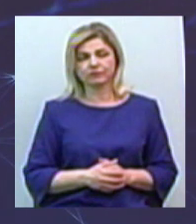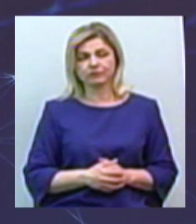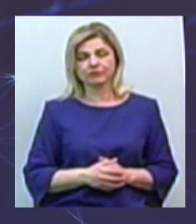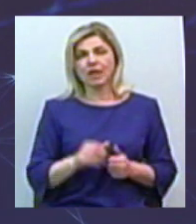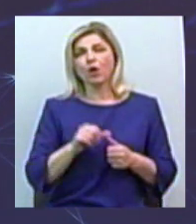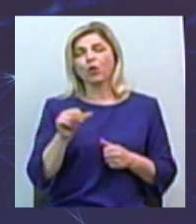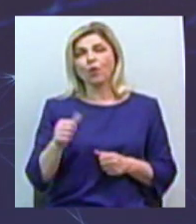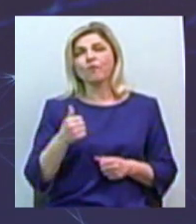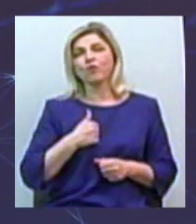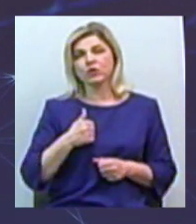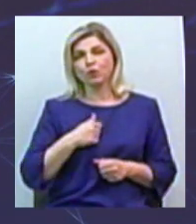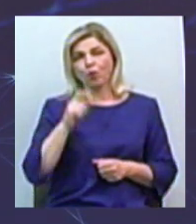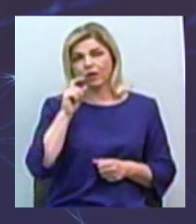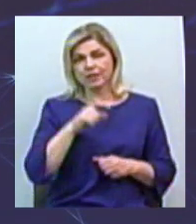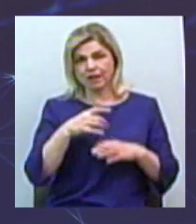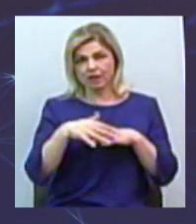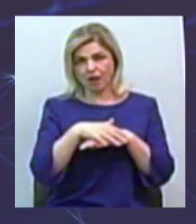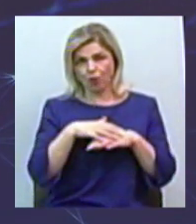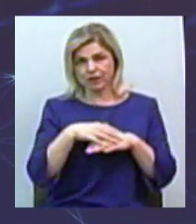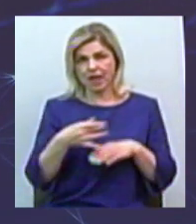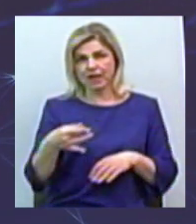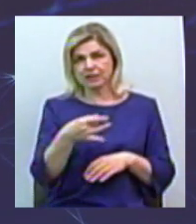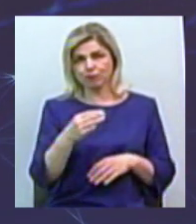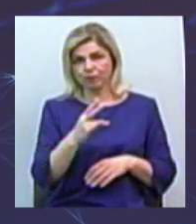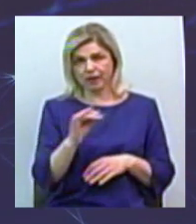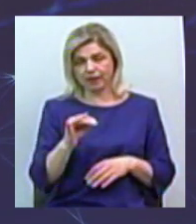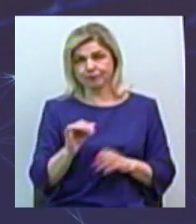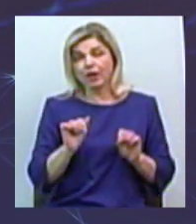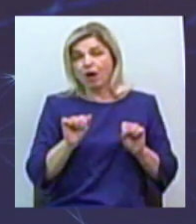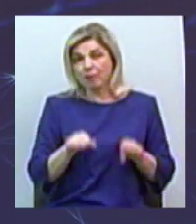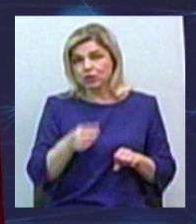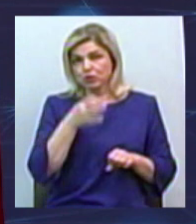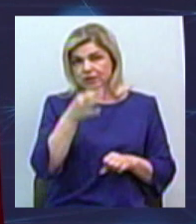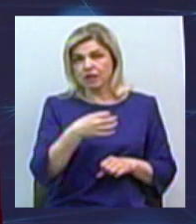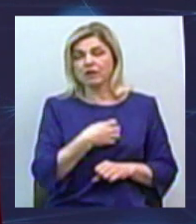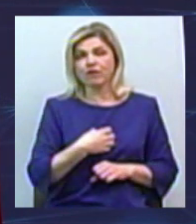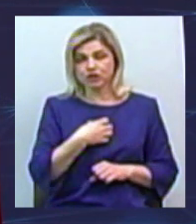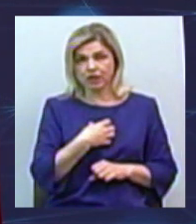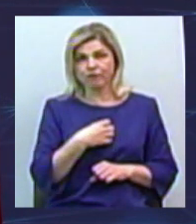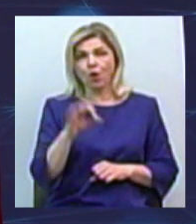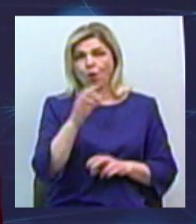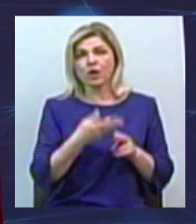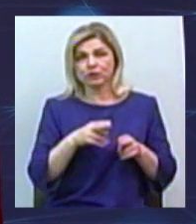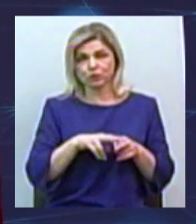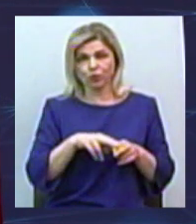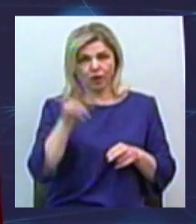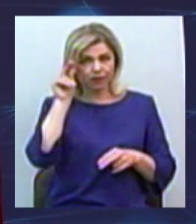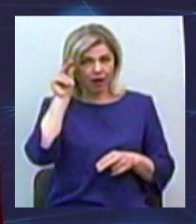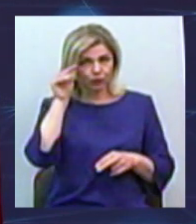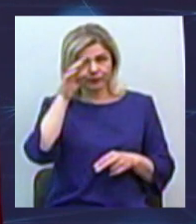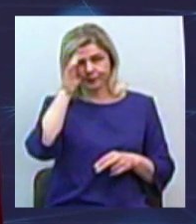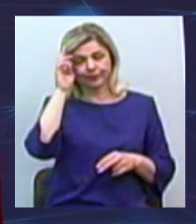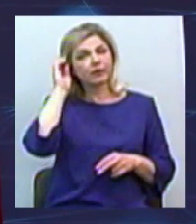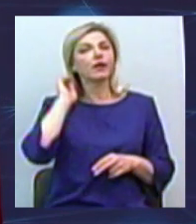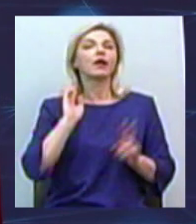Народної Республіки. Безумовно. Я можу сказати ще один важливий момент. От про цю дату не слід